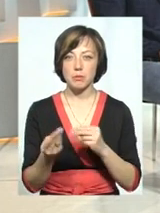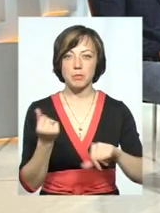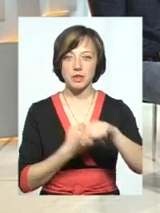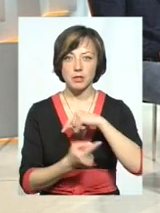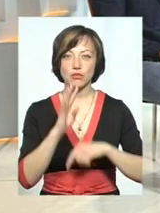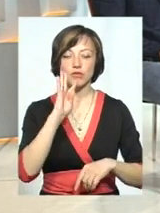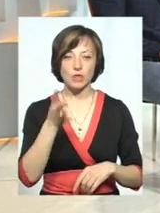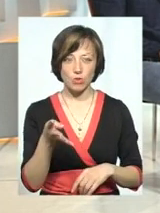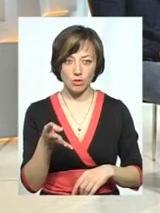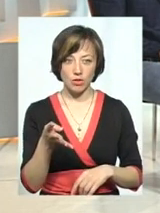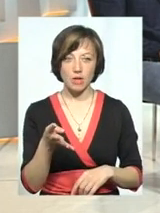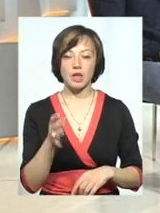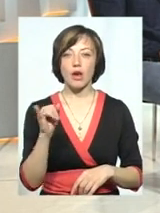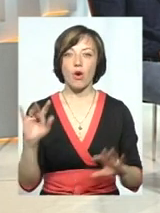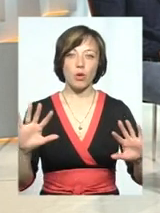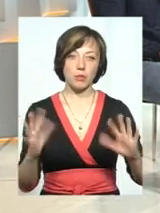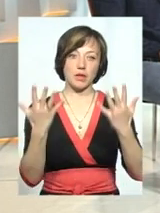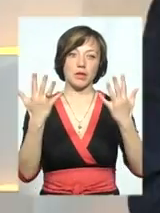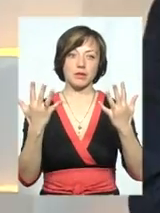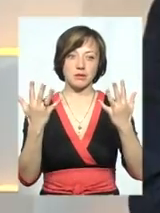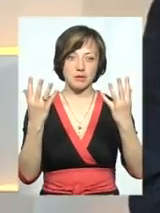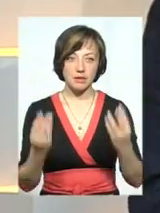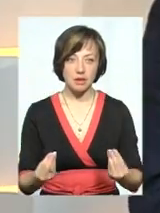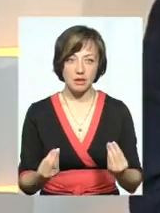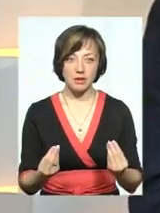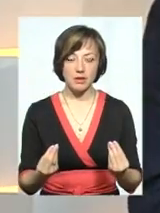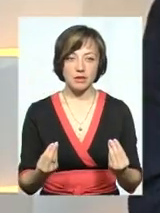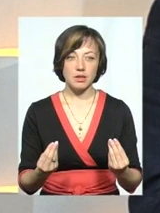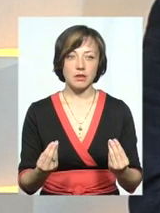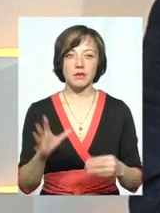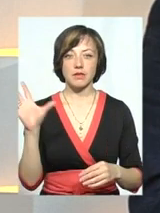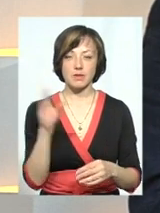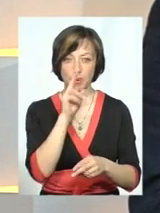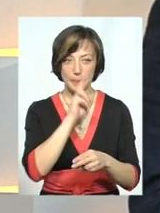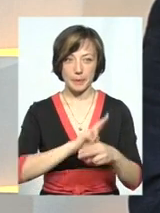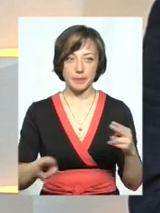роки. І в один прекрасний момент все пішло.